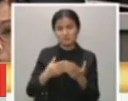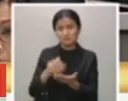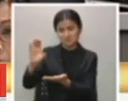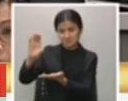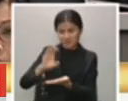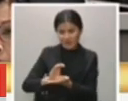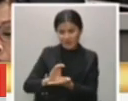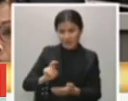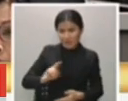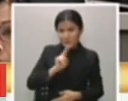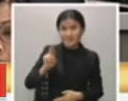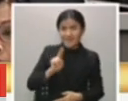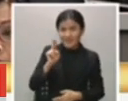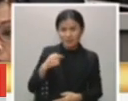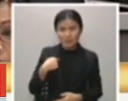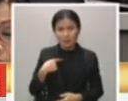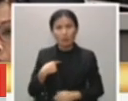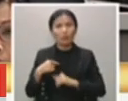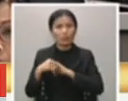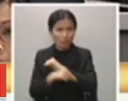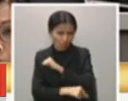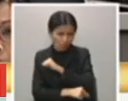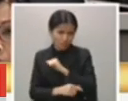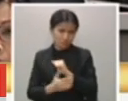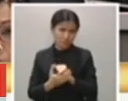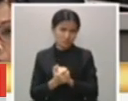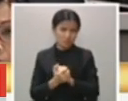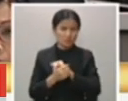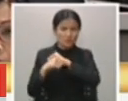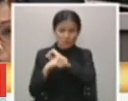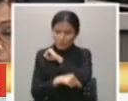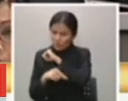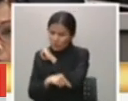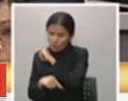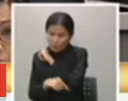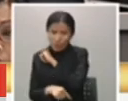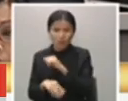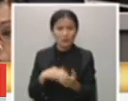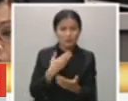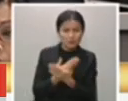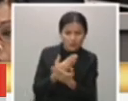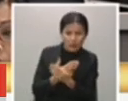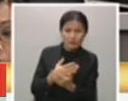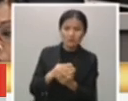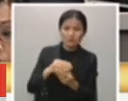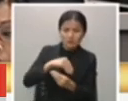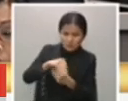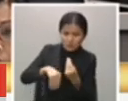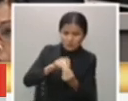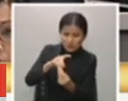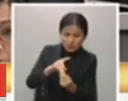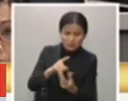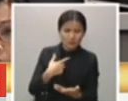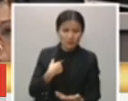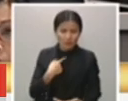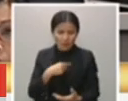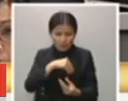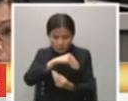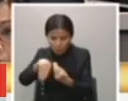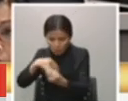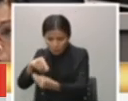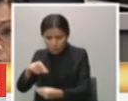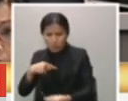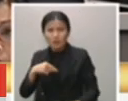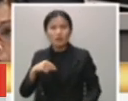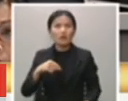ดีครับภาครัฐเนี่ยการรั่วไหลมันเยอะที่สุดเม็ดเงินที่ควรจะลงไปหมุนเวียนในระบบเศรษฐกิจหายไปอีกปีละนับแสนล้านบาท